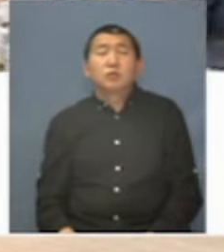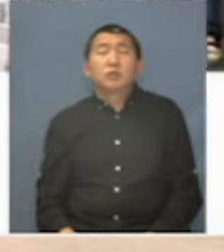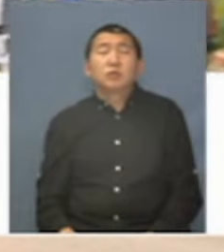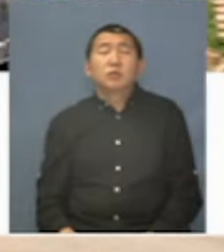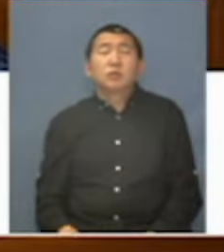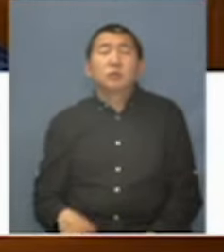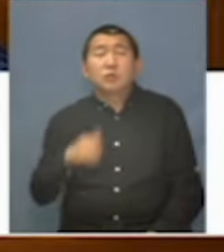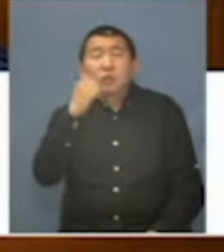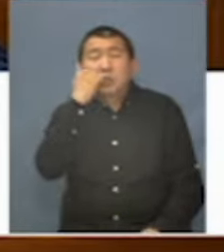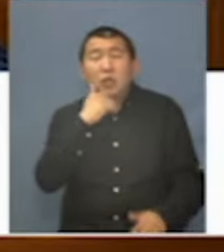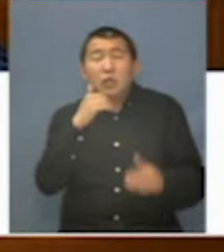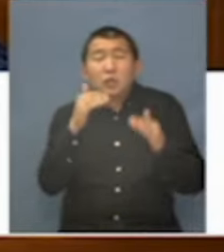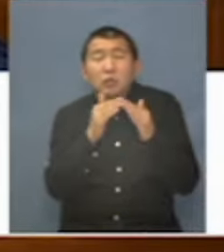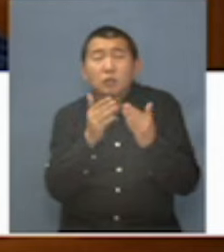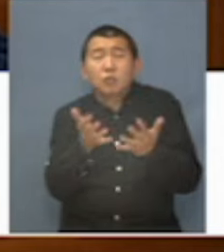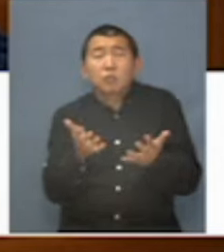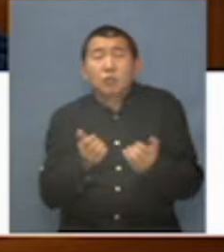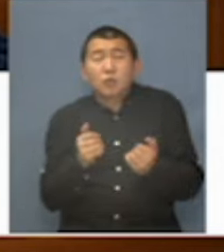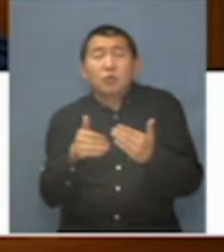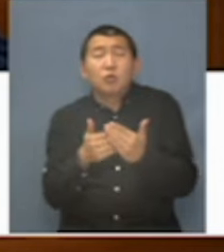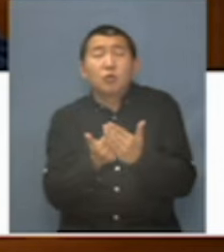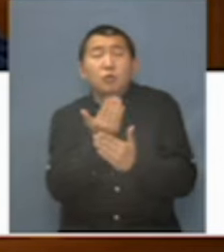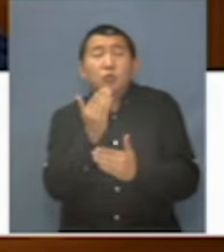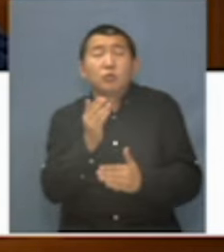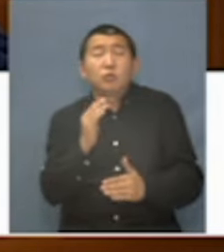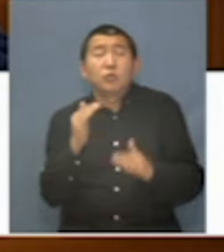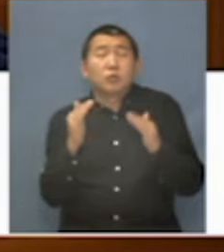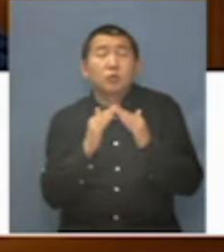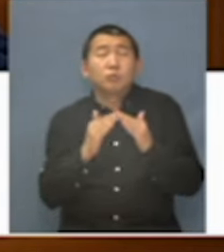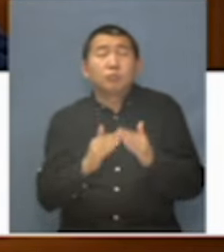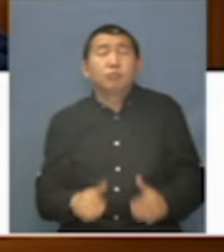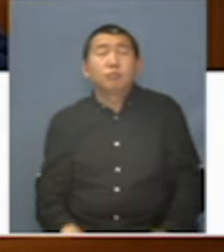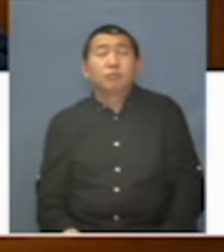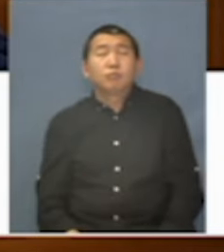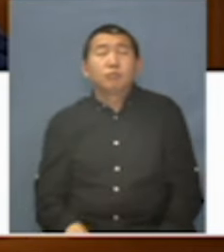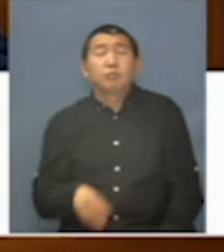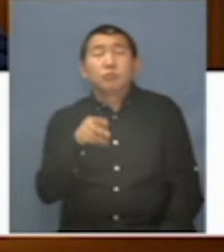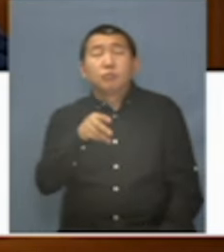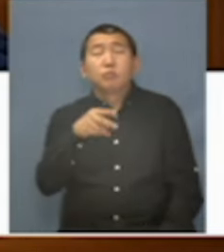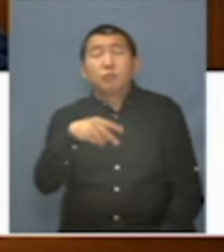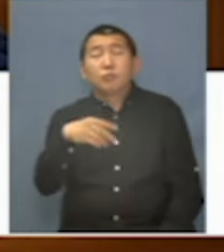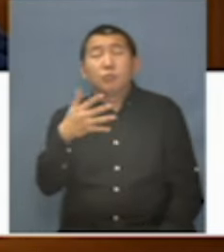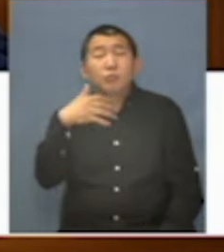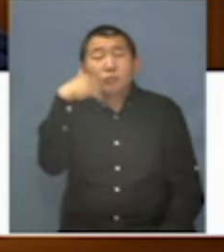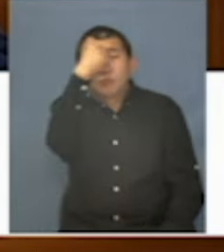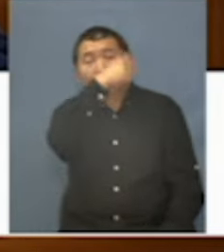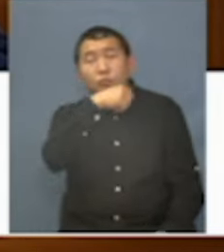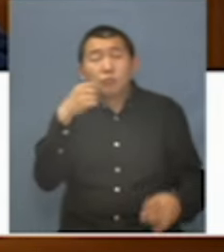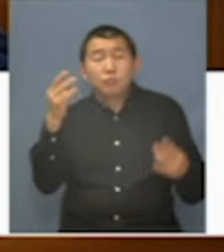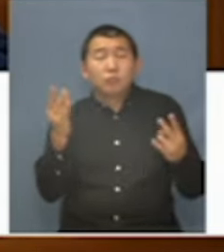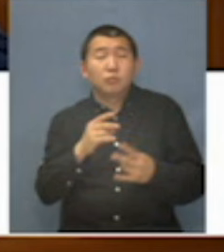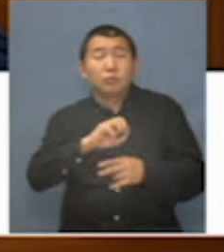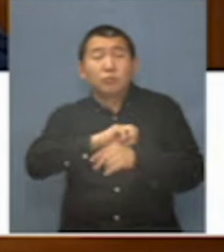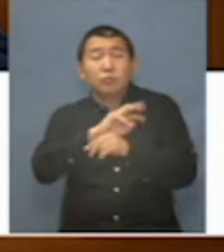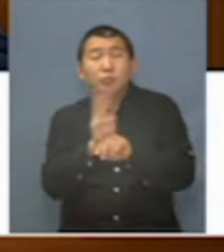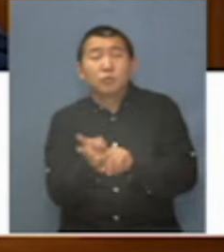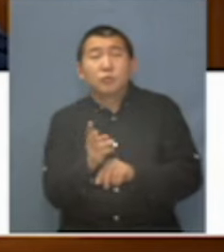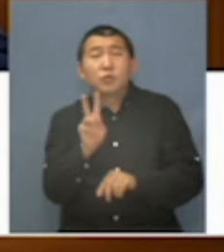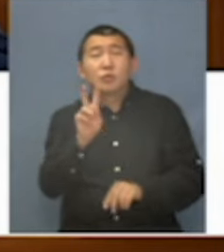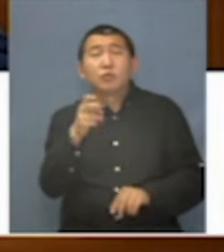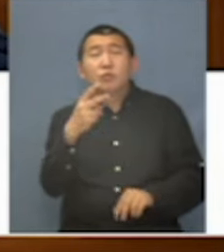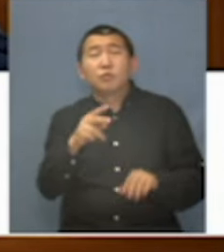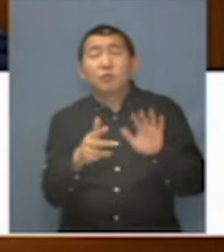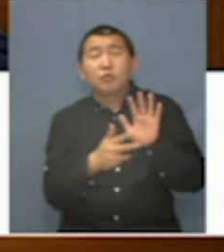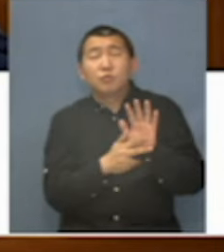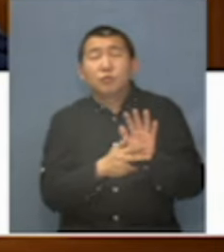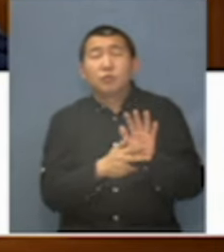жилье. На период с 2025 по 2029 годы необходимо обеспечить новым жильем 228